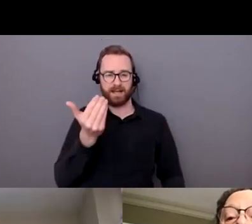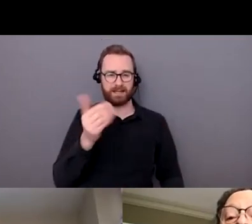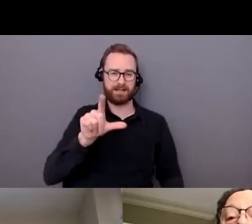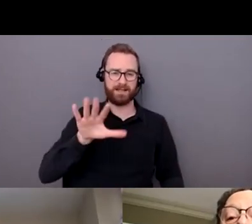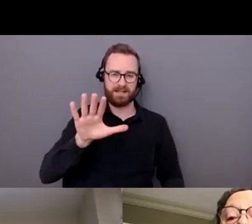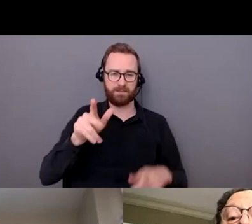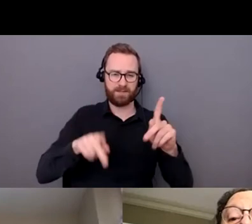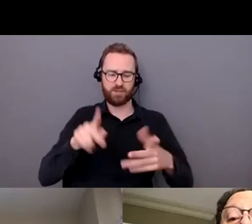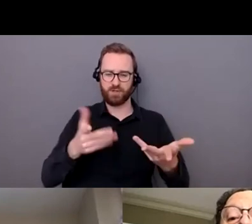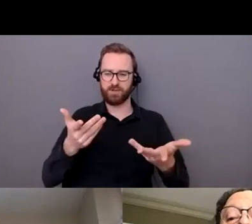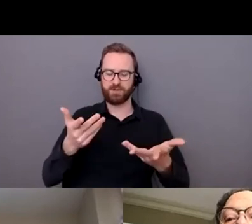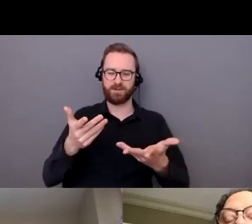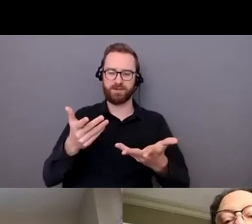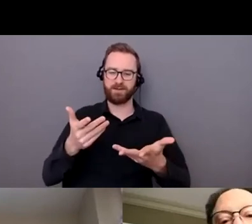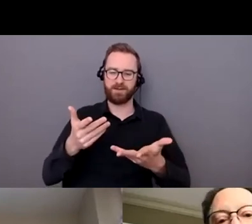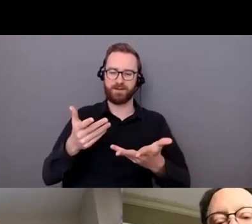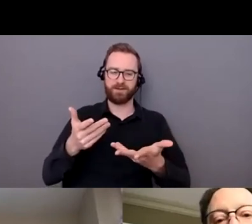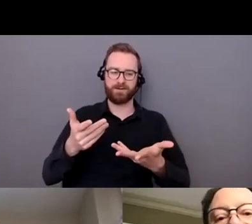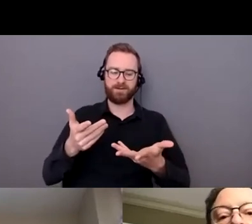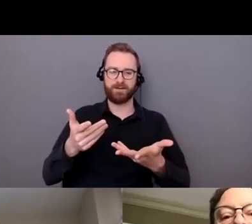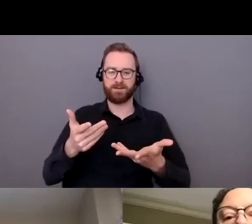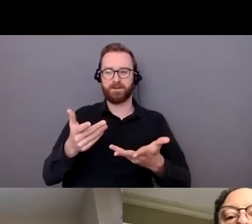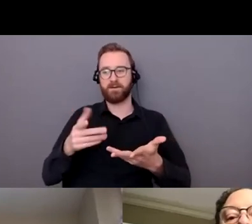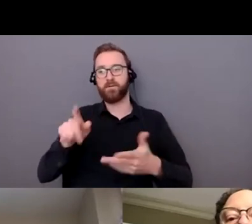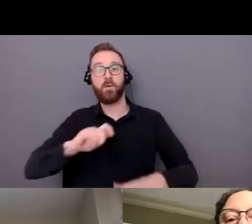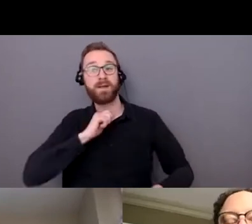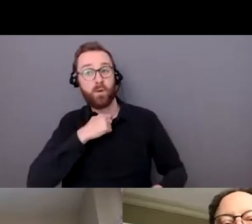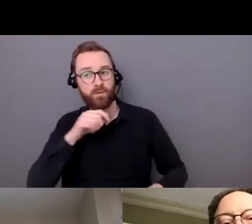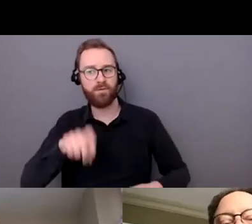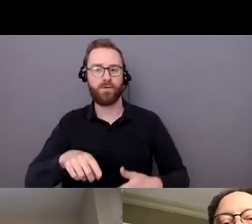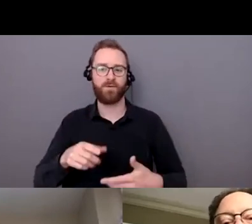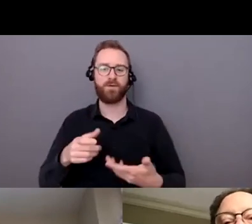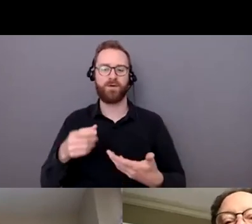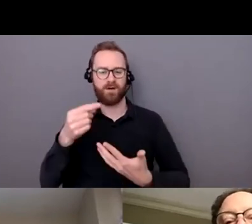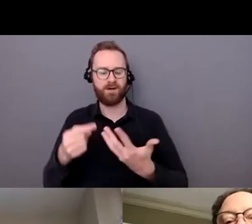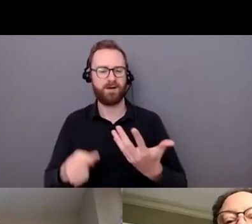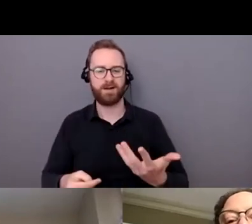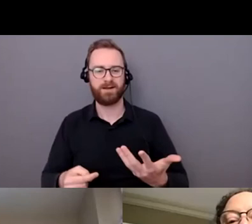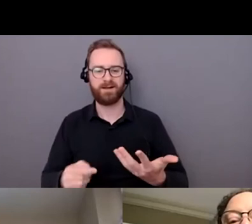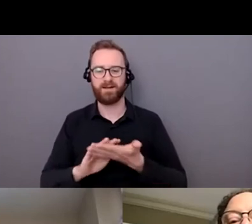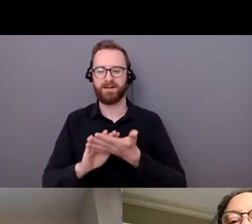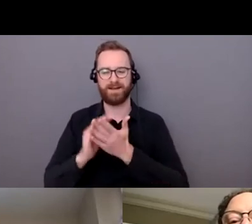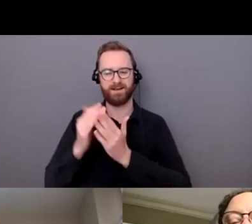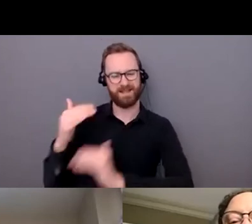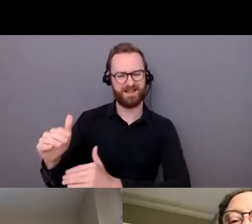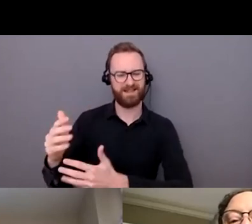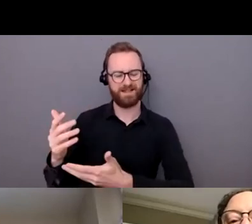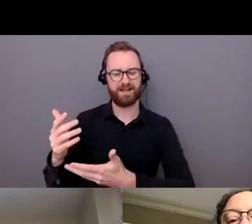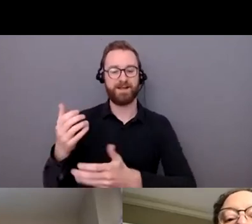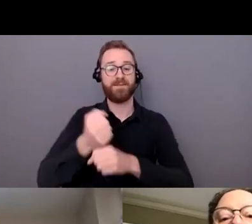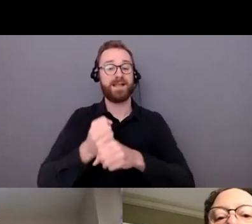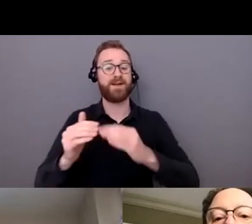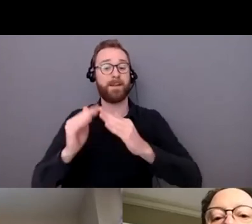en même temps où je dois modérer, dire, n'oubliez pas de fermer votre micro. C'est un autre aspect. Donc, le mode télétravail